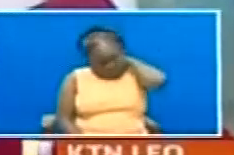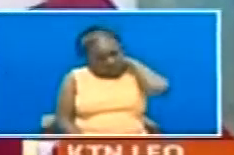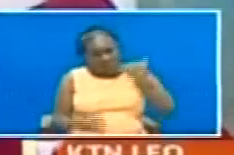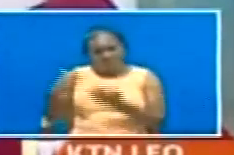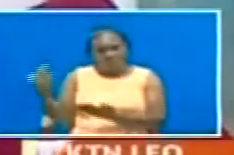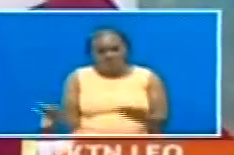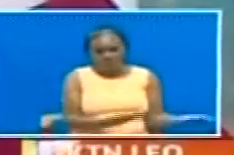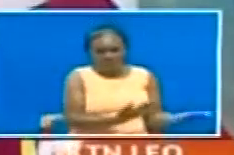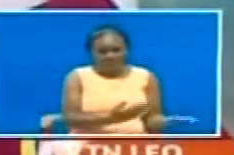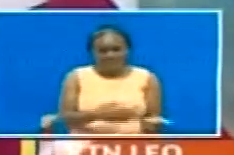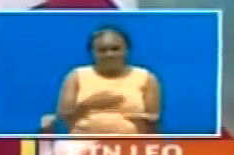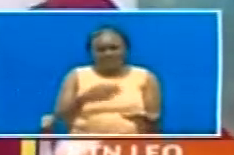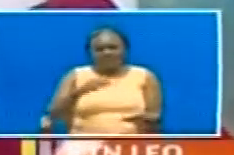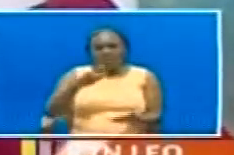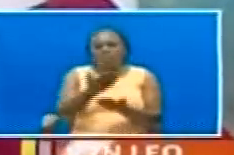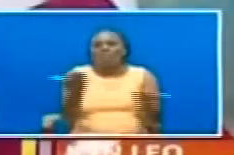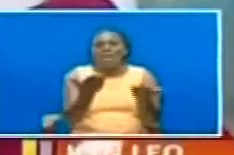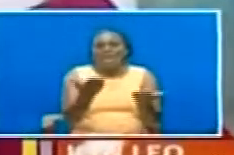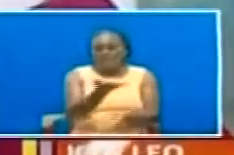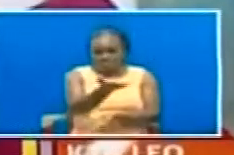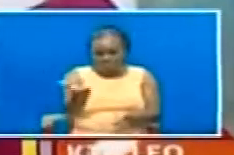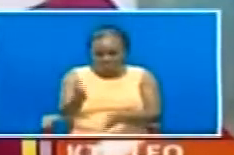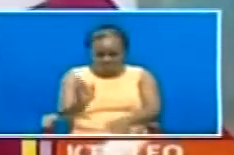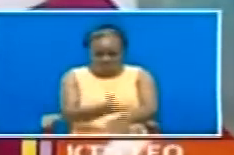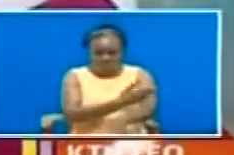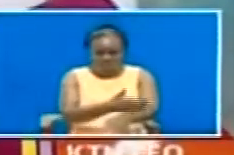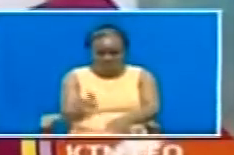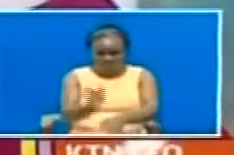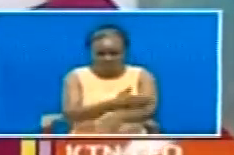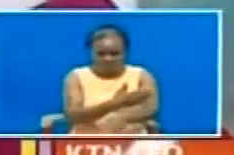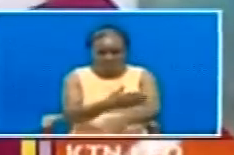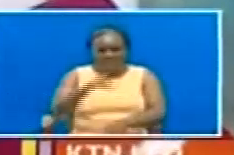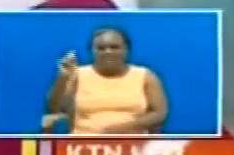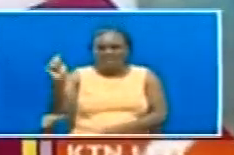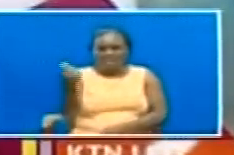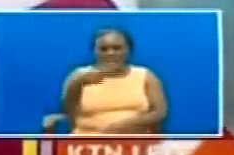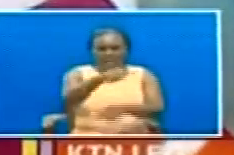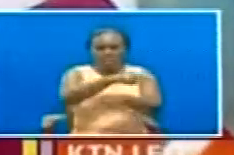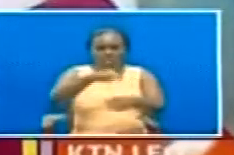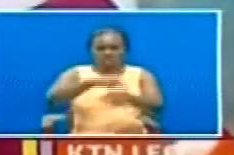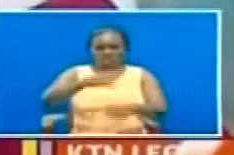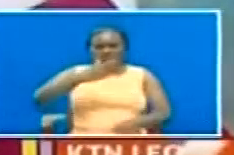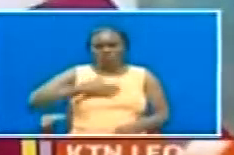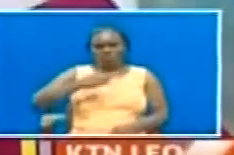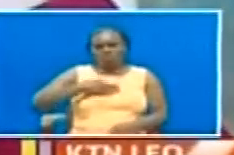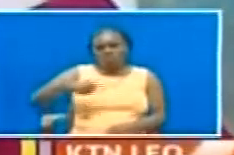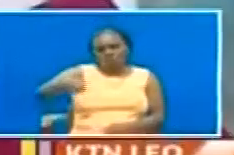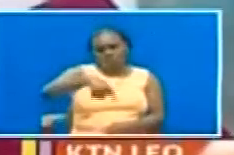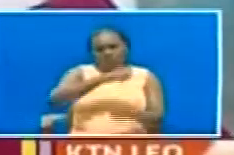Na mkaribu mtazamaji katika sehemu yetu ya Wako Wapi. Kibao ambacho kinaimba kilini mwangu kwa sasa ni Kenya ni nchi